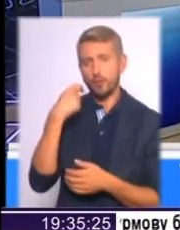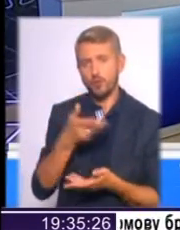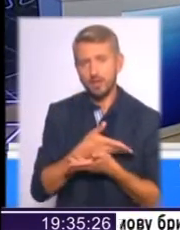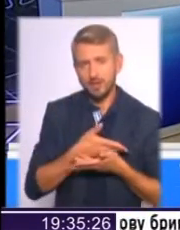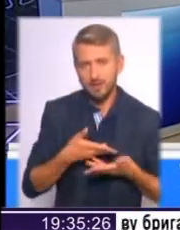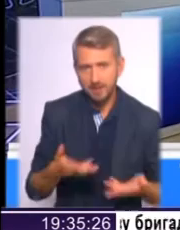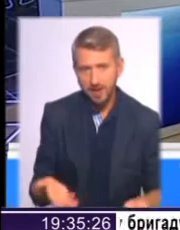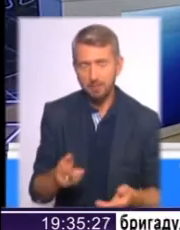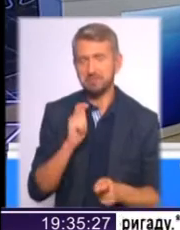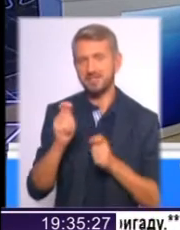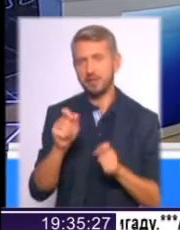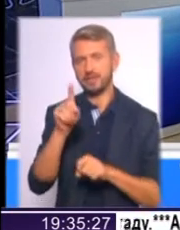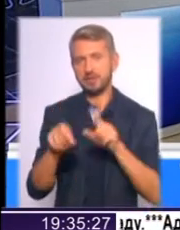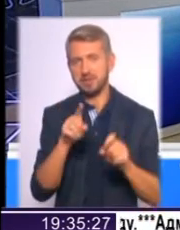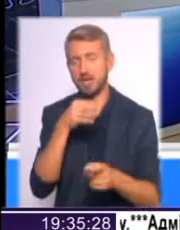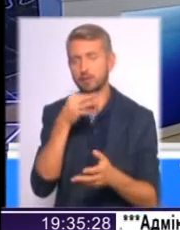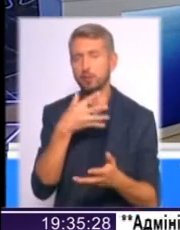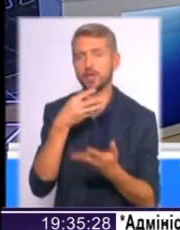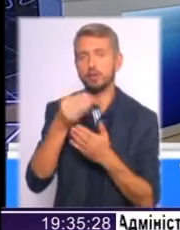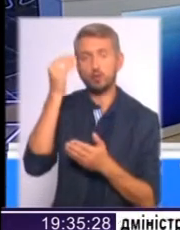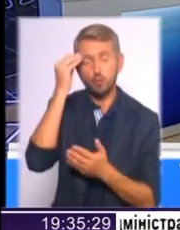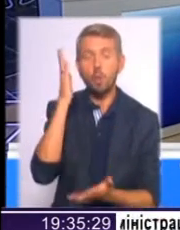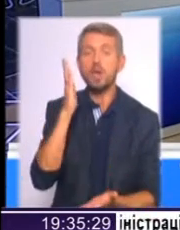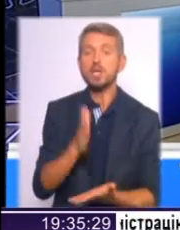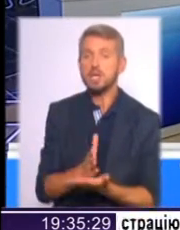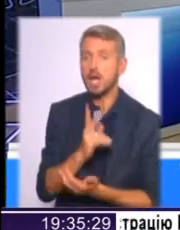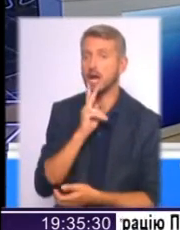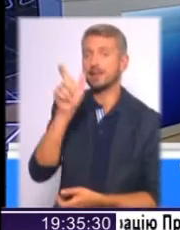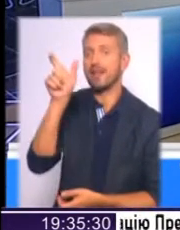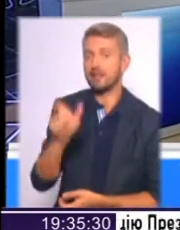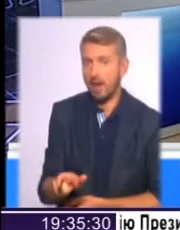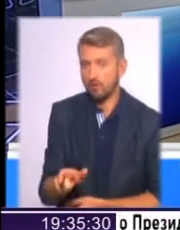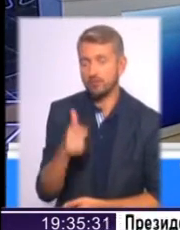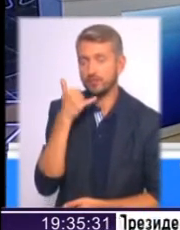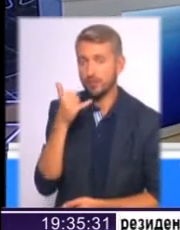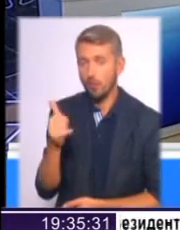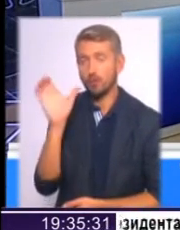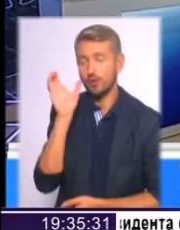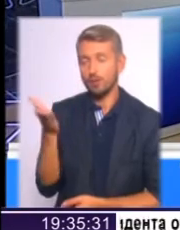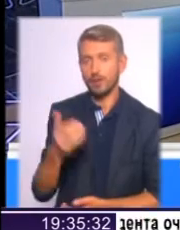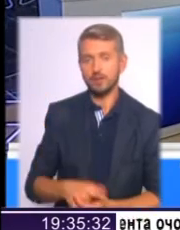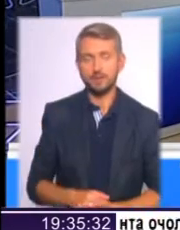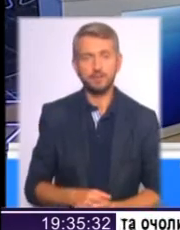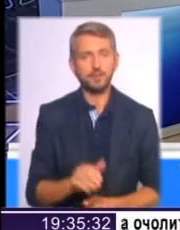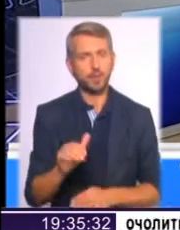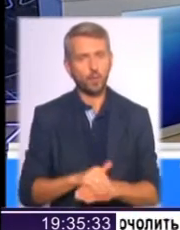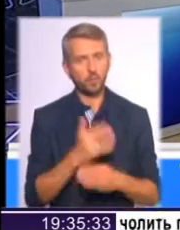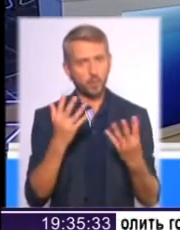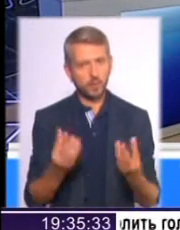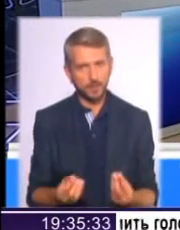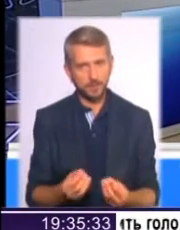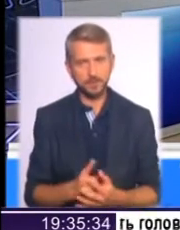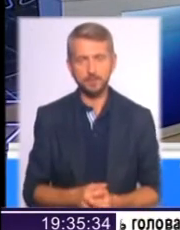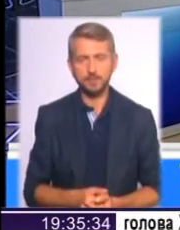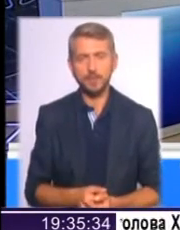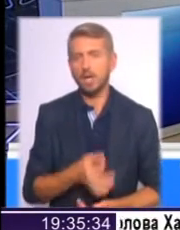нашої дискусії, ставте запитання, висловлюйте свою думку. Є глядач, з'явився в нас, підказують. Прошу, будь ласка. Алло, доброго дня. Доброго вечора. Доброго